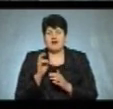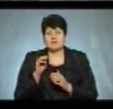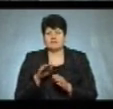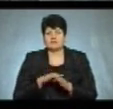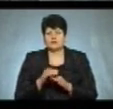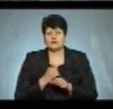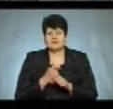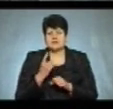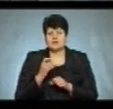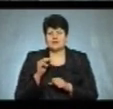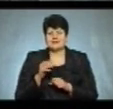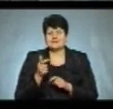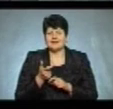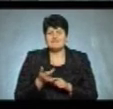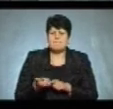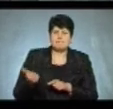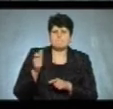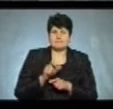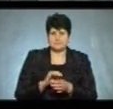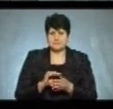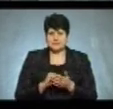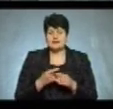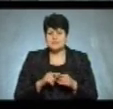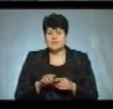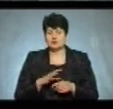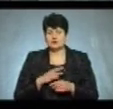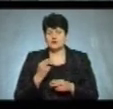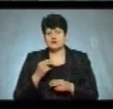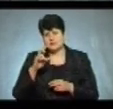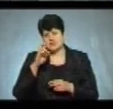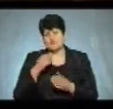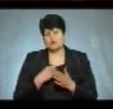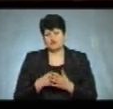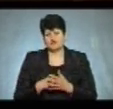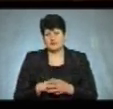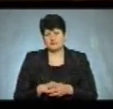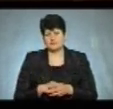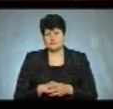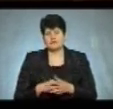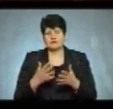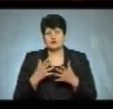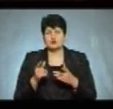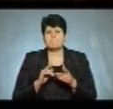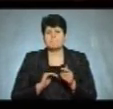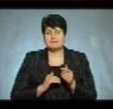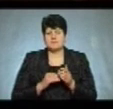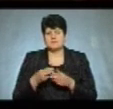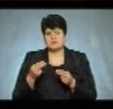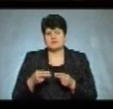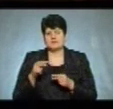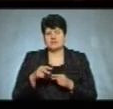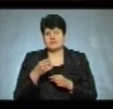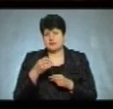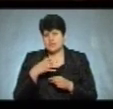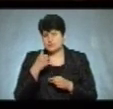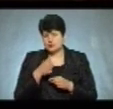100 тисяч гривень більше. Це були кошти з державного бюджету. Встановлено, що підприємець, уклавши у